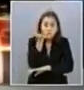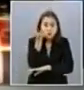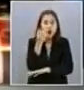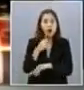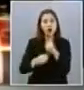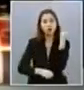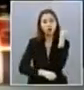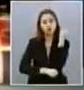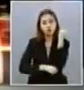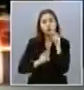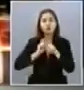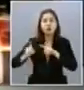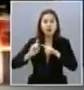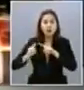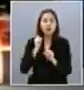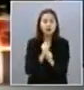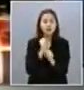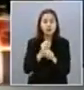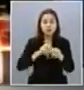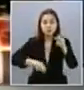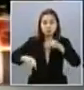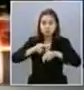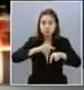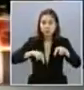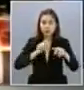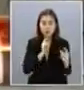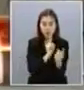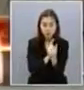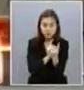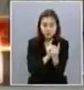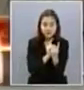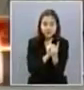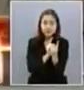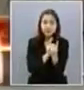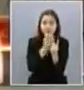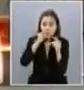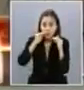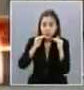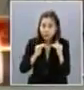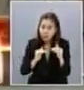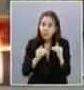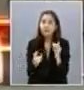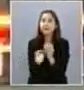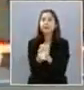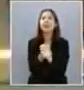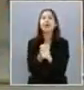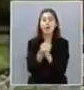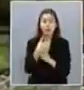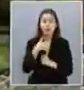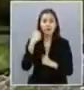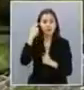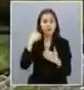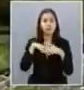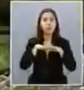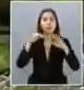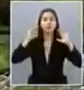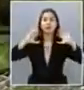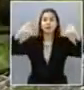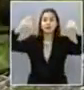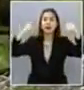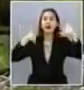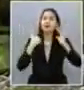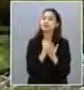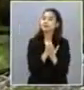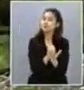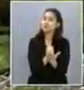ไม่เจอนะหรือเจอก็เจอจำนวนน้อยลงคนไร้ที่พึ่งเหล่านี้เข้าถึงบริการของภาครัฐเราจะมีการติดต